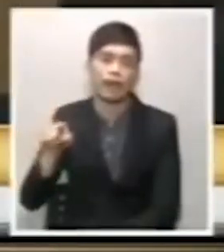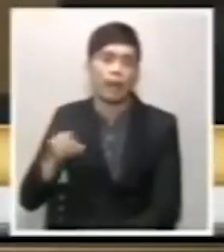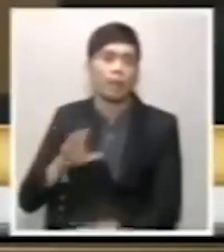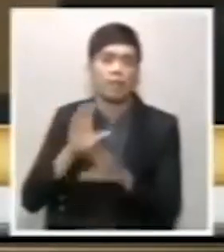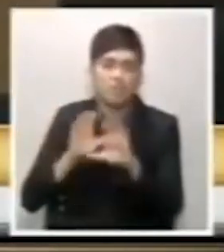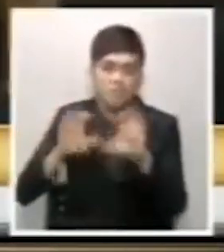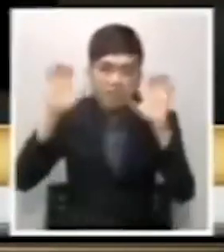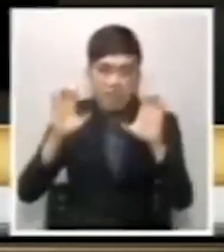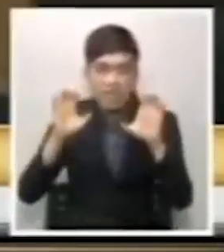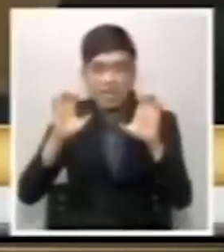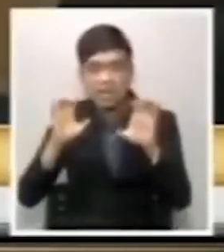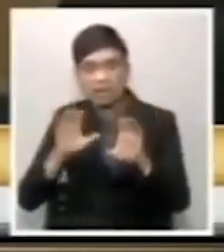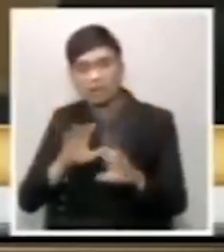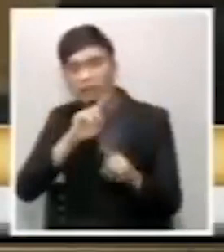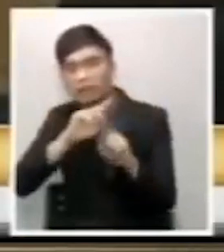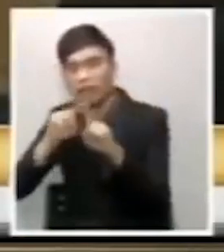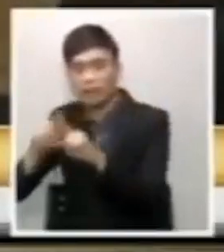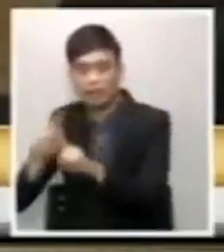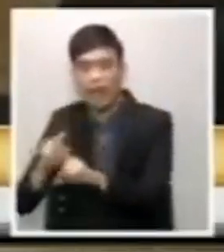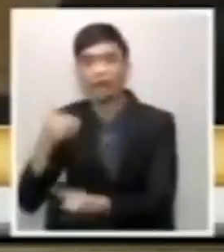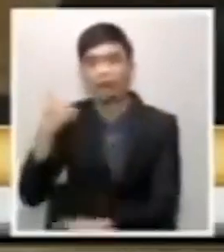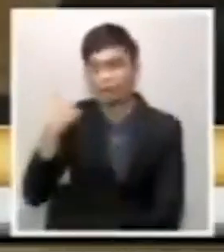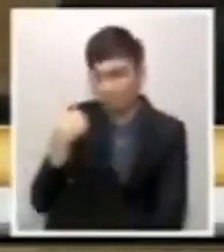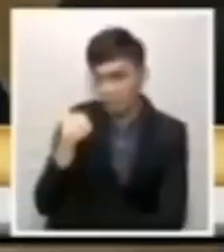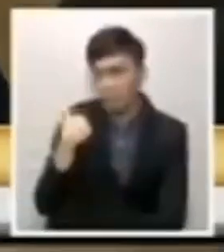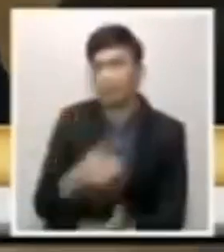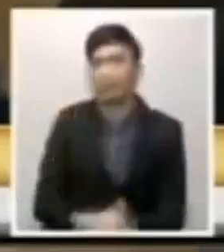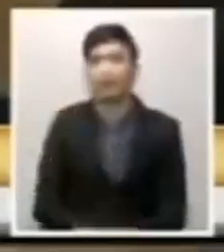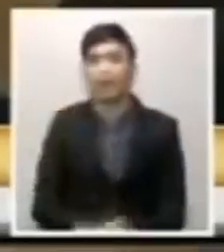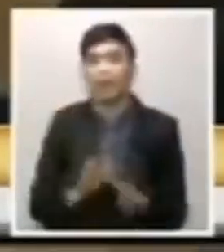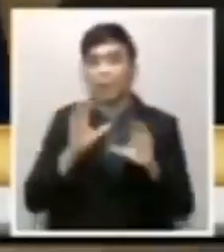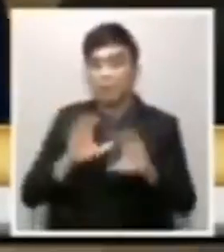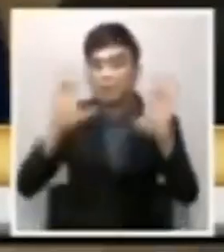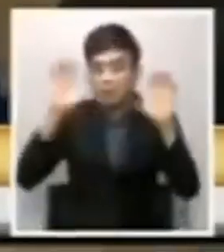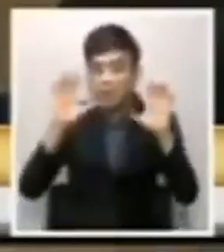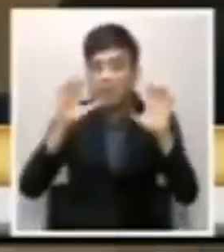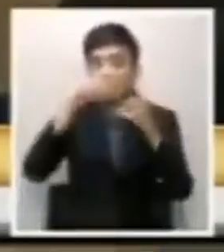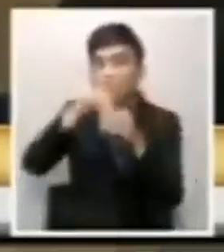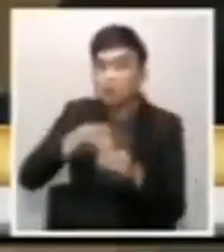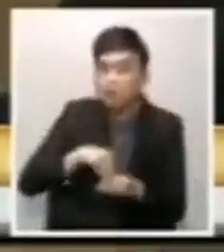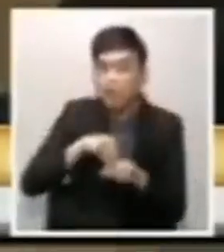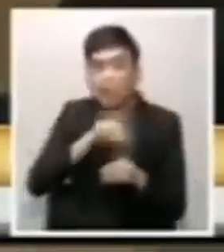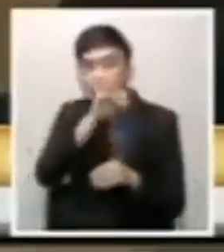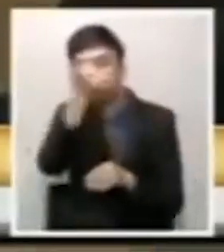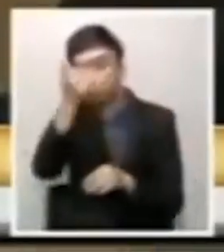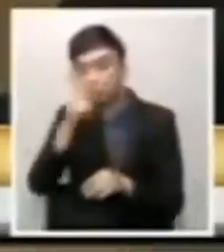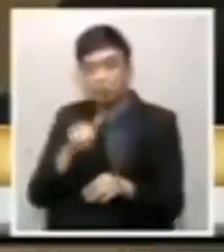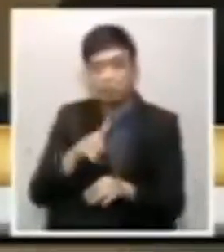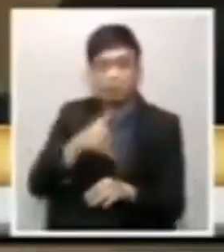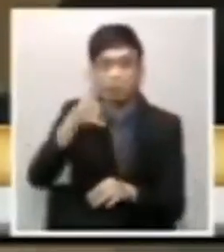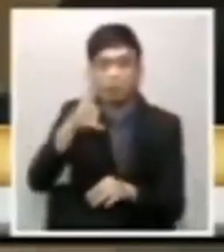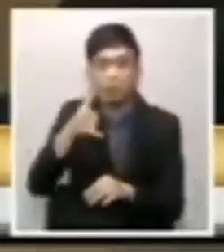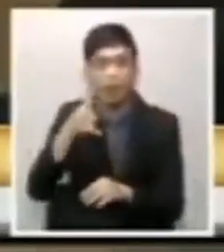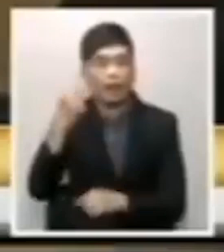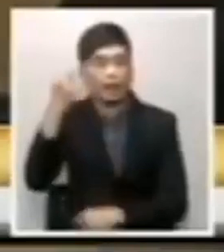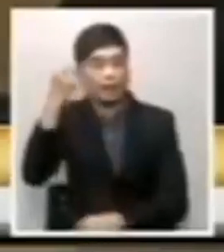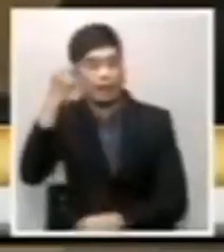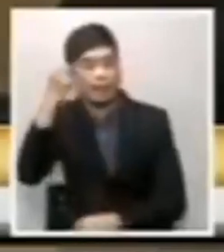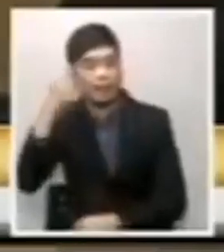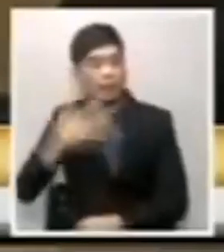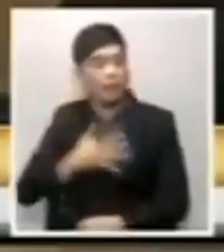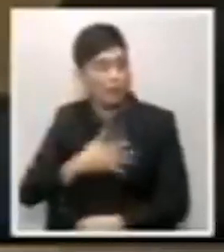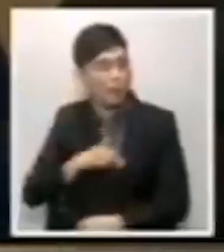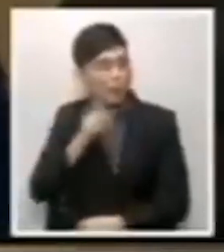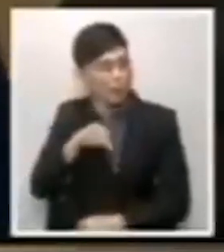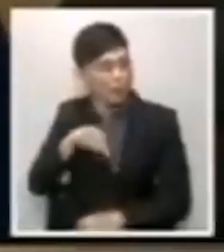เป็นกลุ่มผีเร่ร่อนเข้ามาผีเร่ร่อนเหล่านี้หลงคิดว่าตัวเองเป็นเจ้า